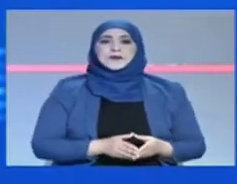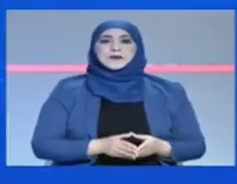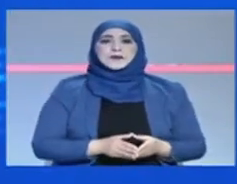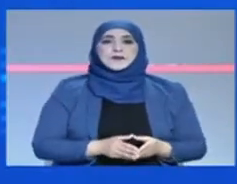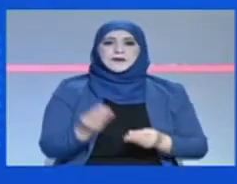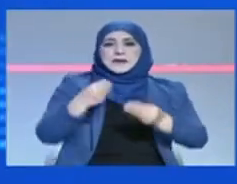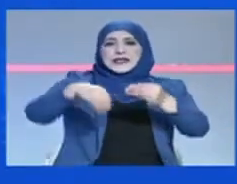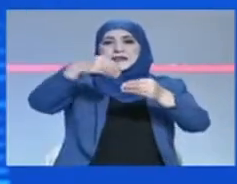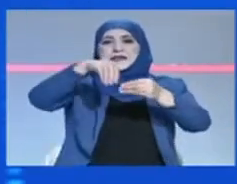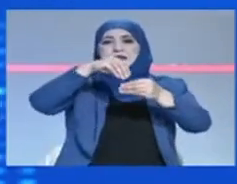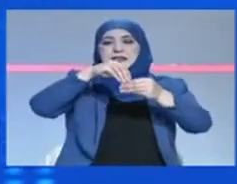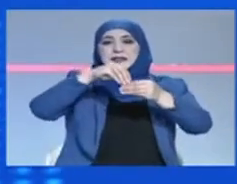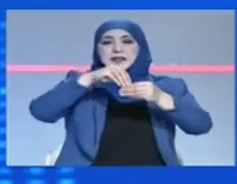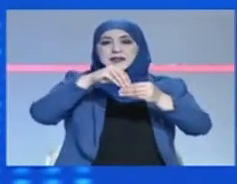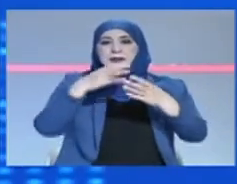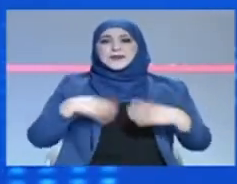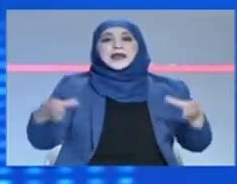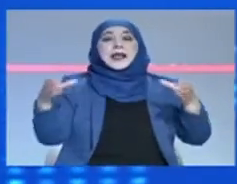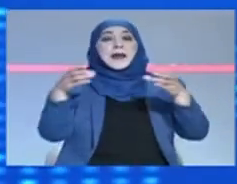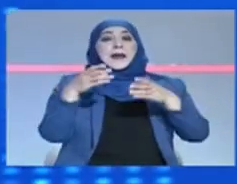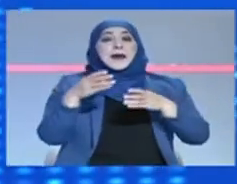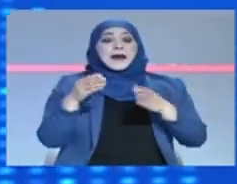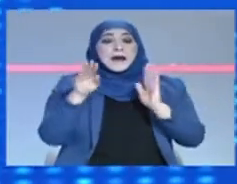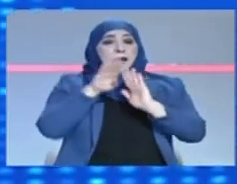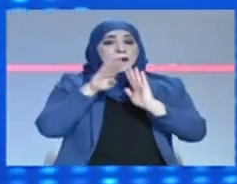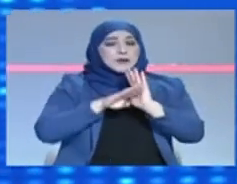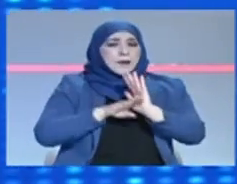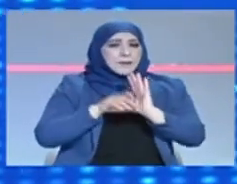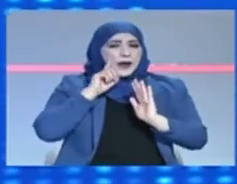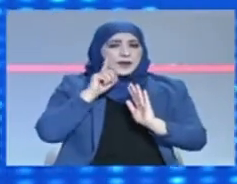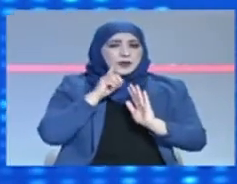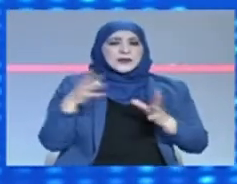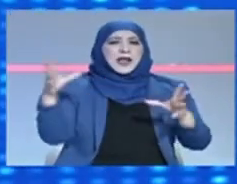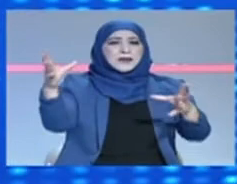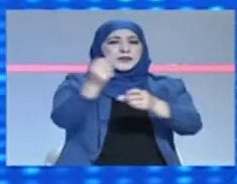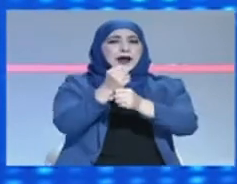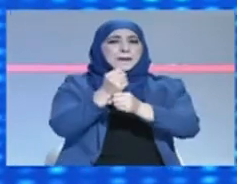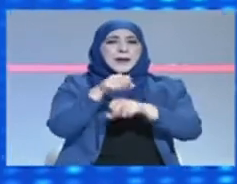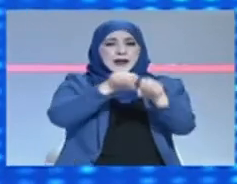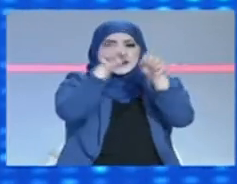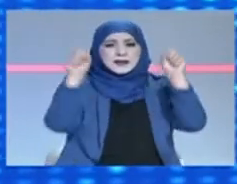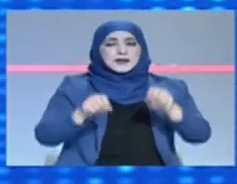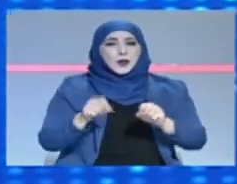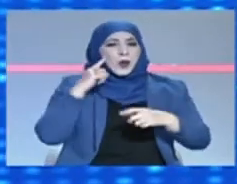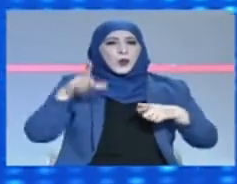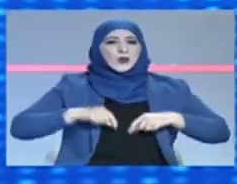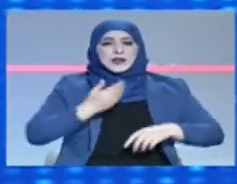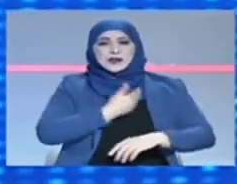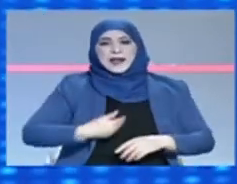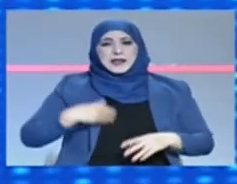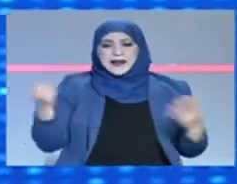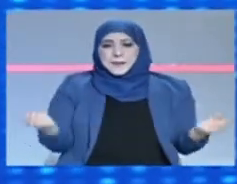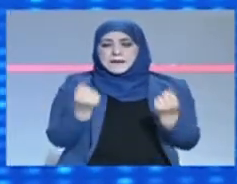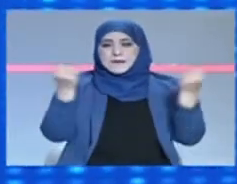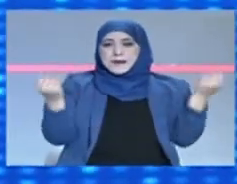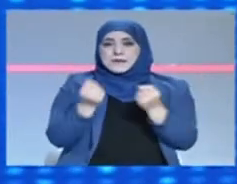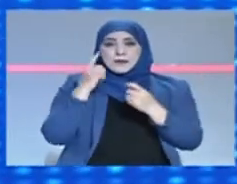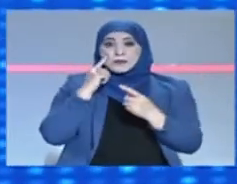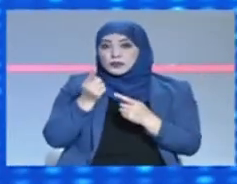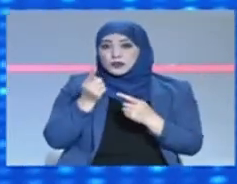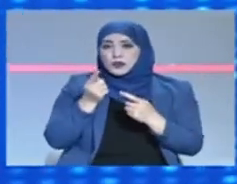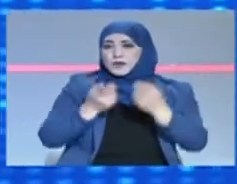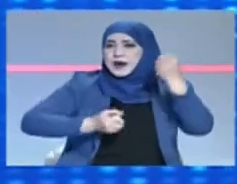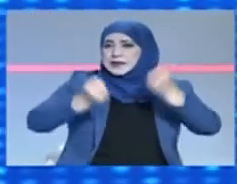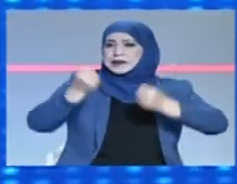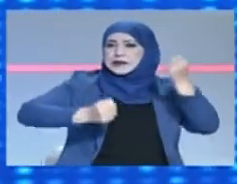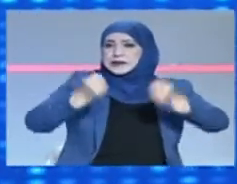تكثف مصالح وزارة أملاك الدولة وشؤون العقارية ووزارة الداخلية حملاتها لمراقبة مدى التزام